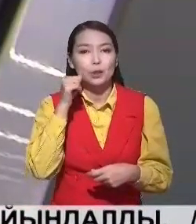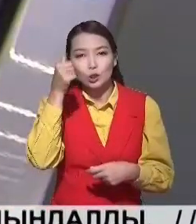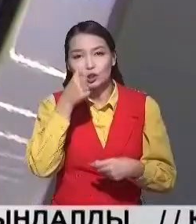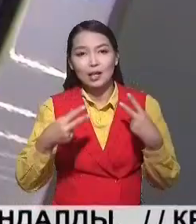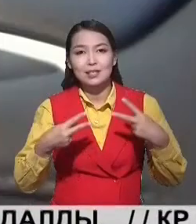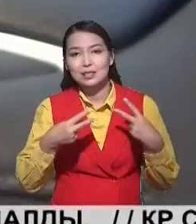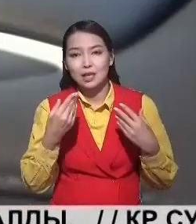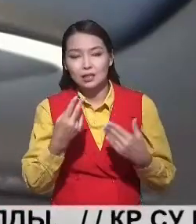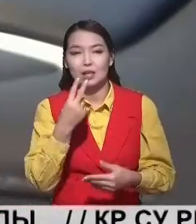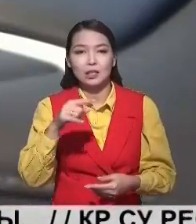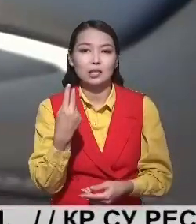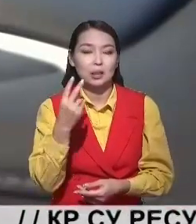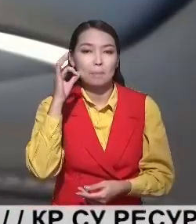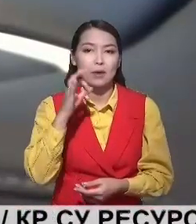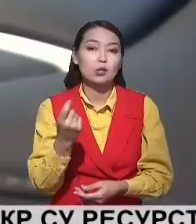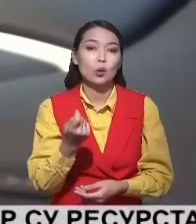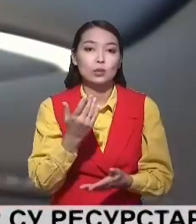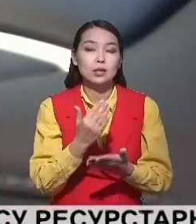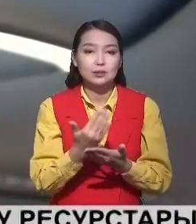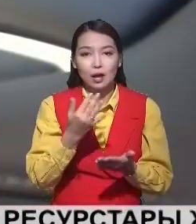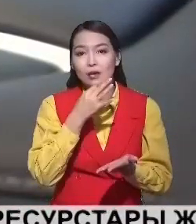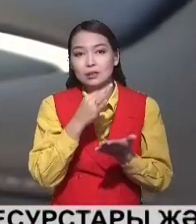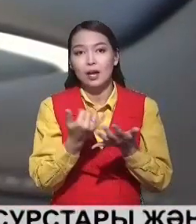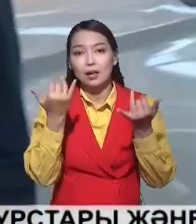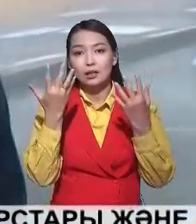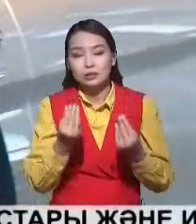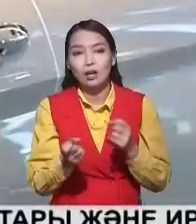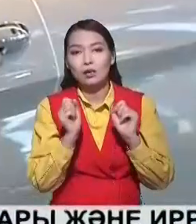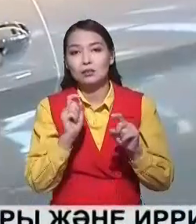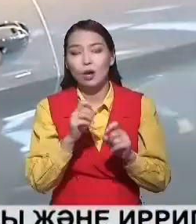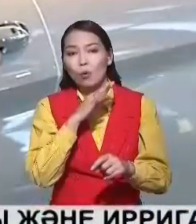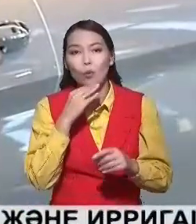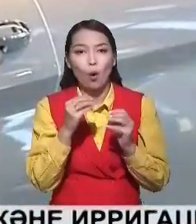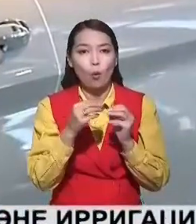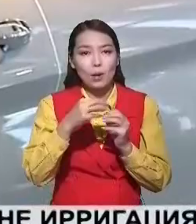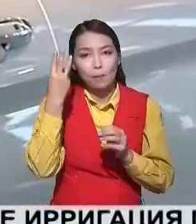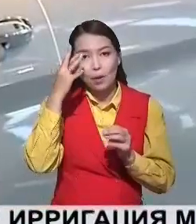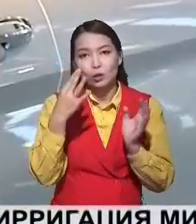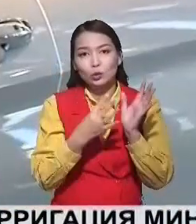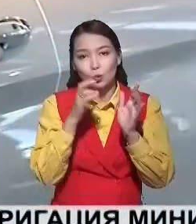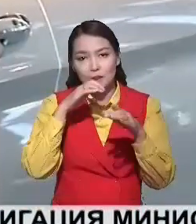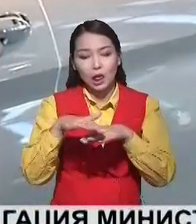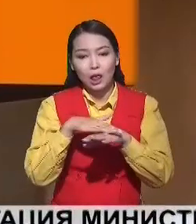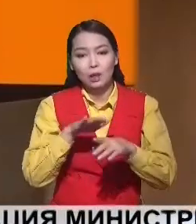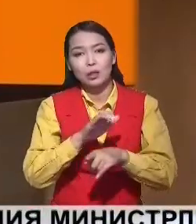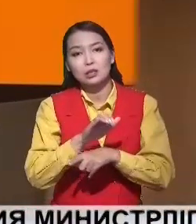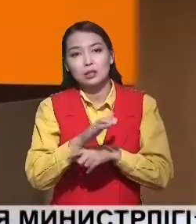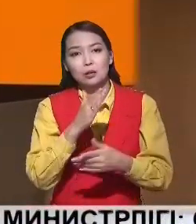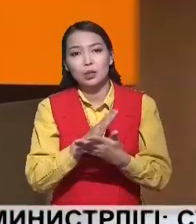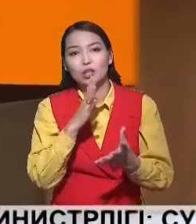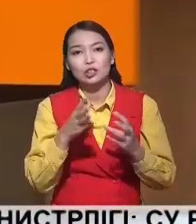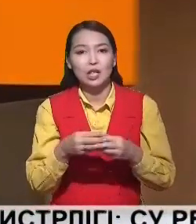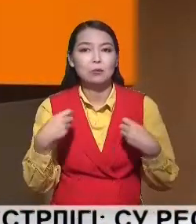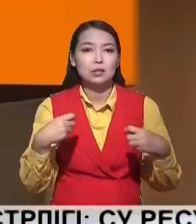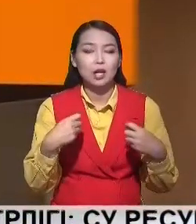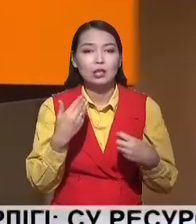салыстырғанда 2,2%-ке аз. Айта кетейік, қазіргі таңда сұранысқа ие 10 модельдің 9-ы елімізде шығарылған. Жалпы сатылымның көшін